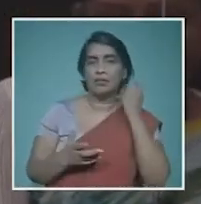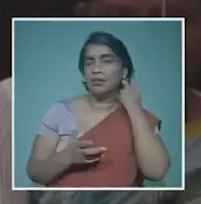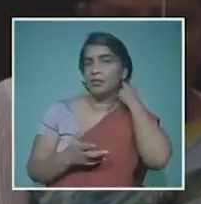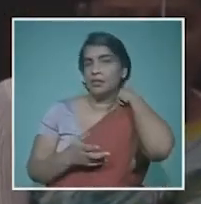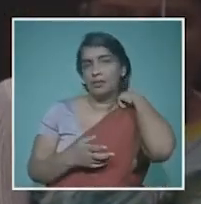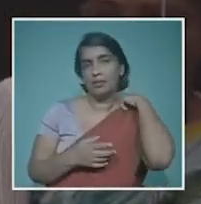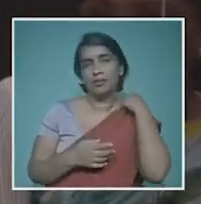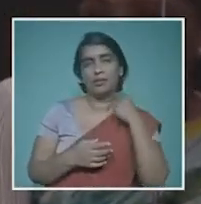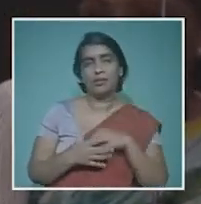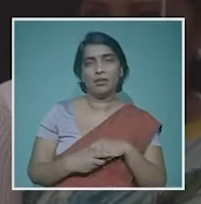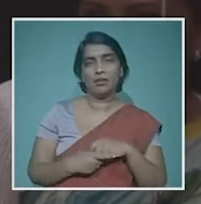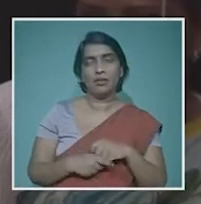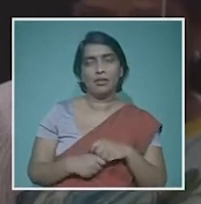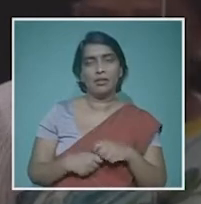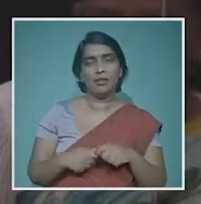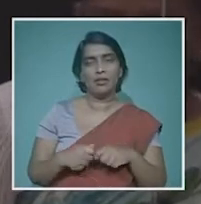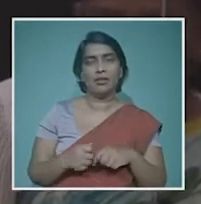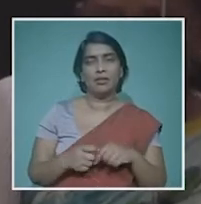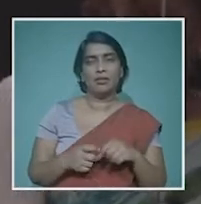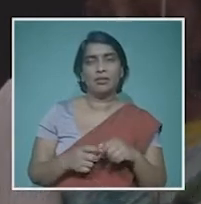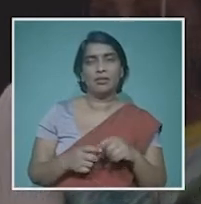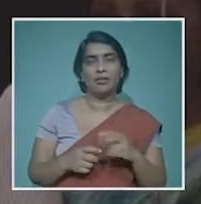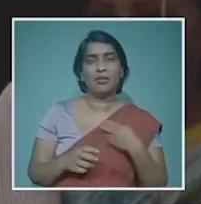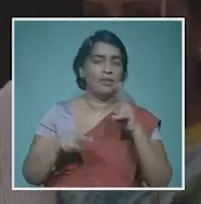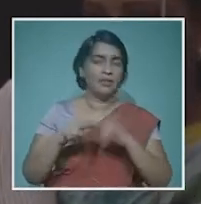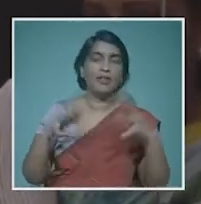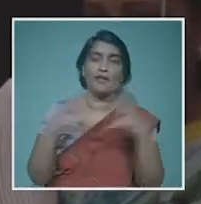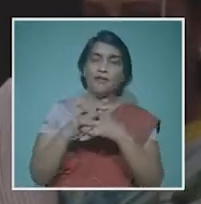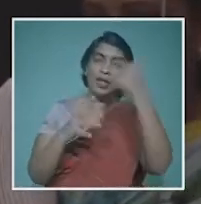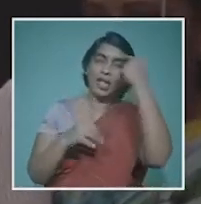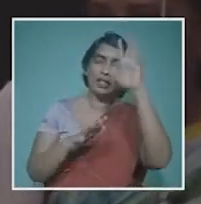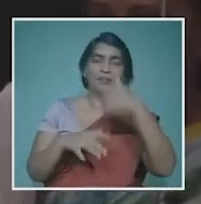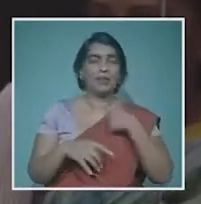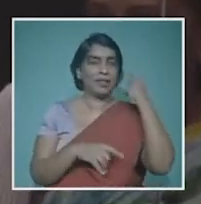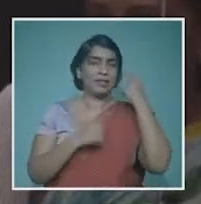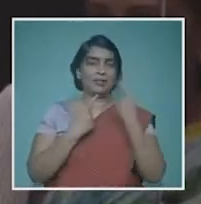නැහැ. හරි හරි හරි. ඒ අපේ මගේ මිත්‍ර වාසු හිතන විදිය මේ මං හිතන විදිය.